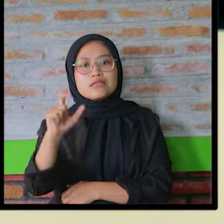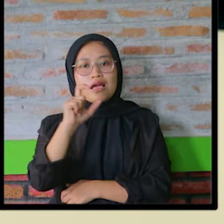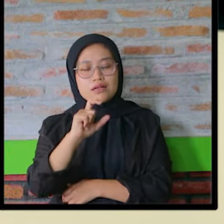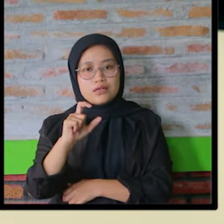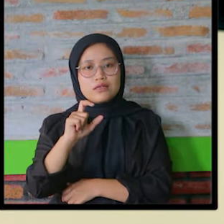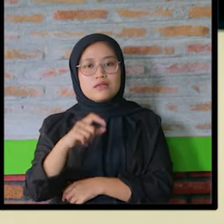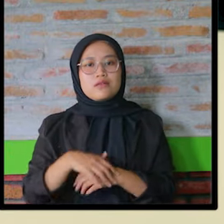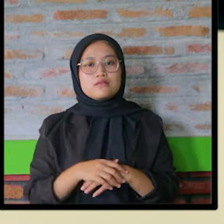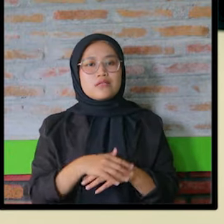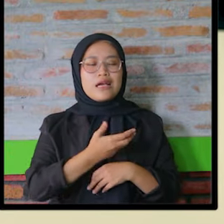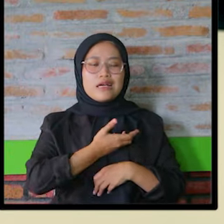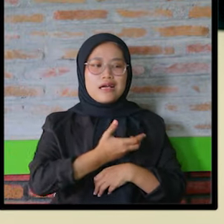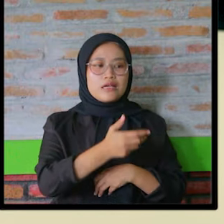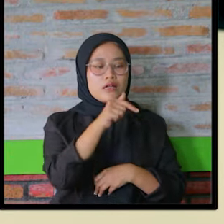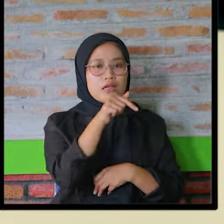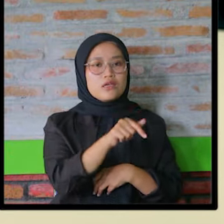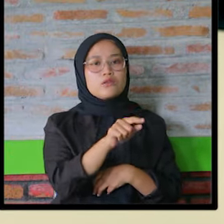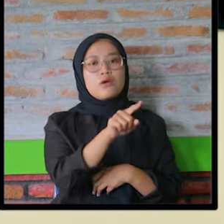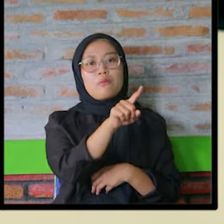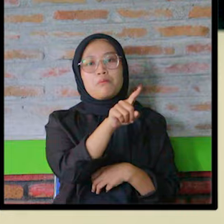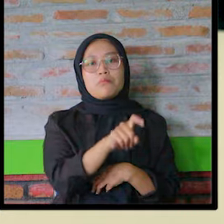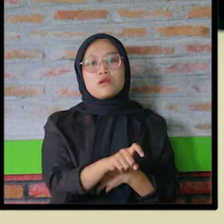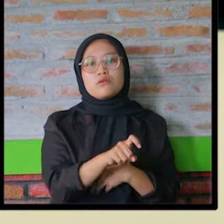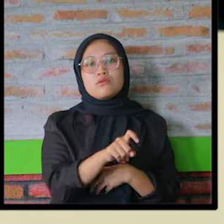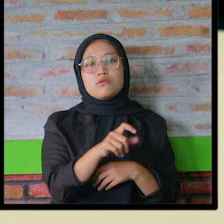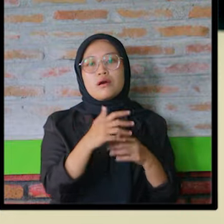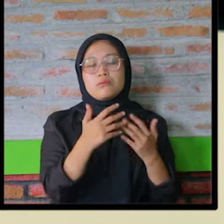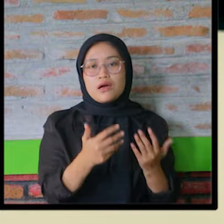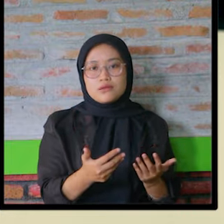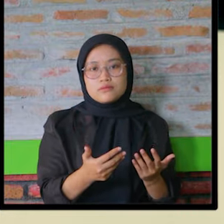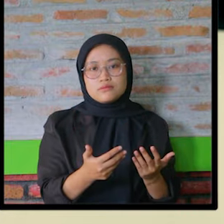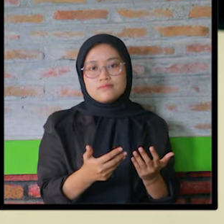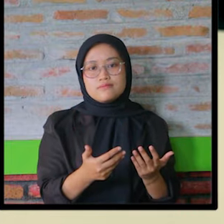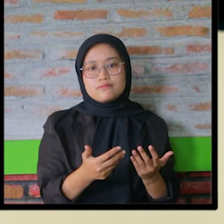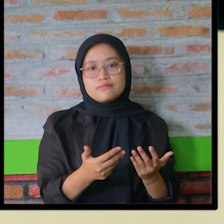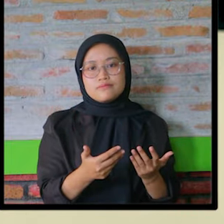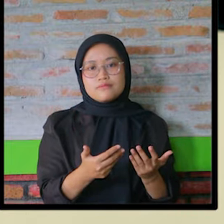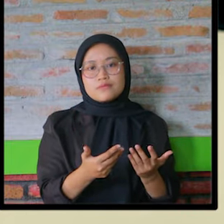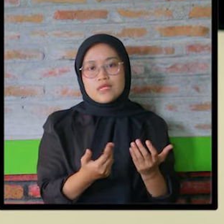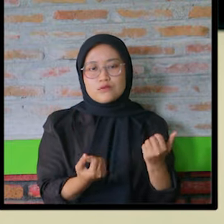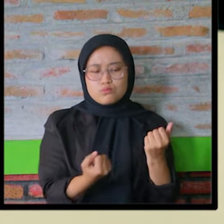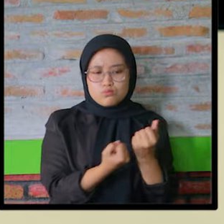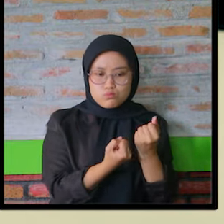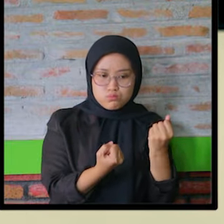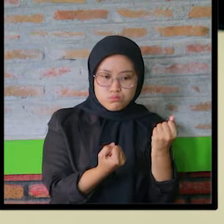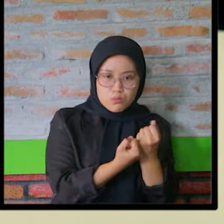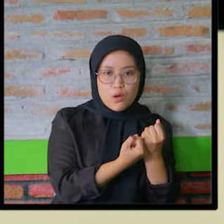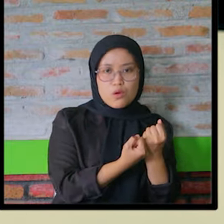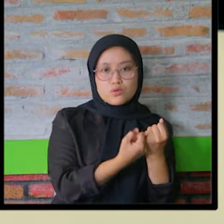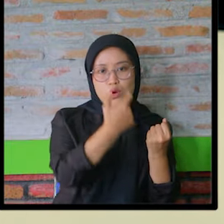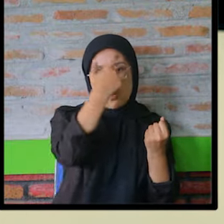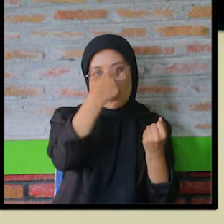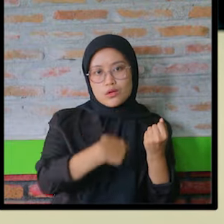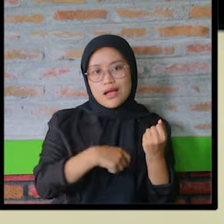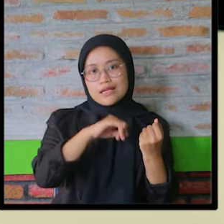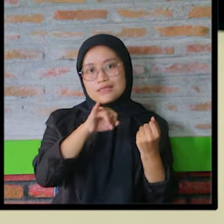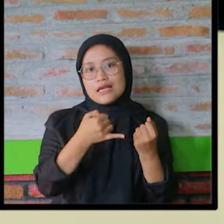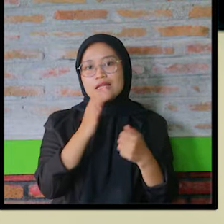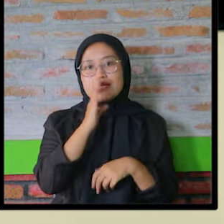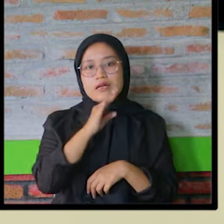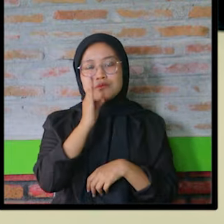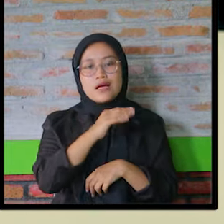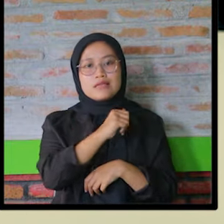itulah perlu yang namanya eh support sistem maka di dalam bahasa agama ada